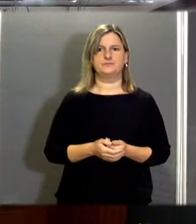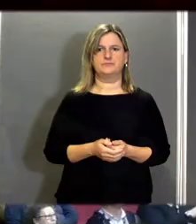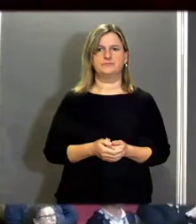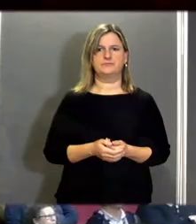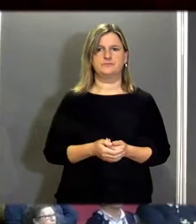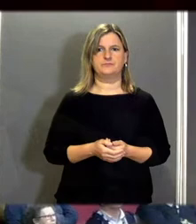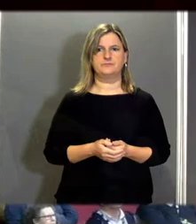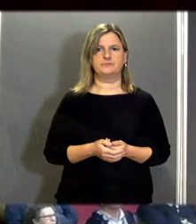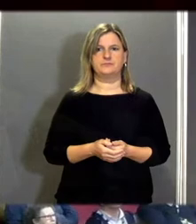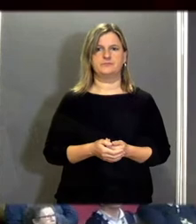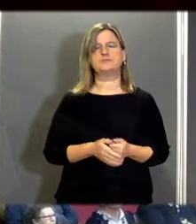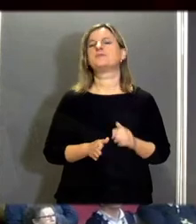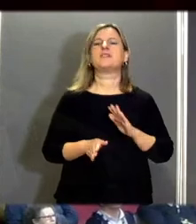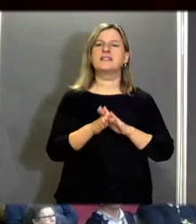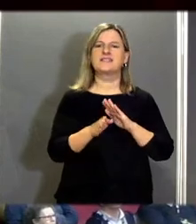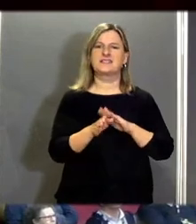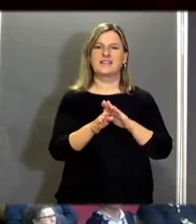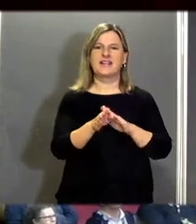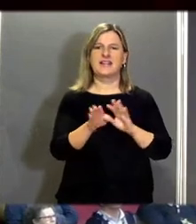Segueixo.